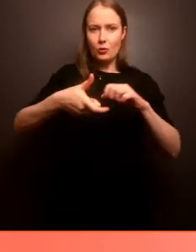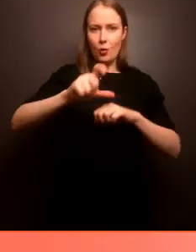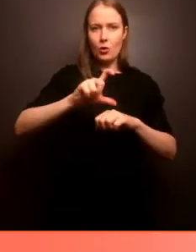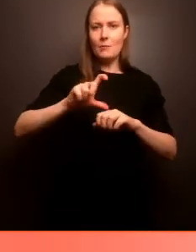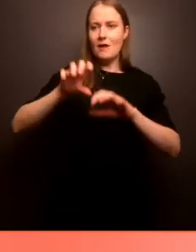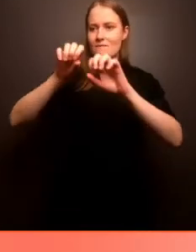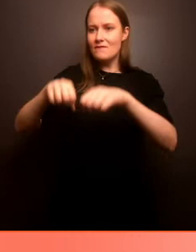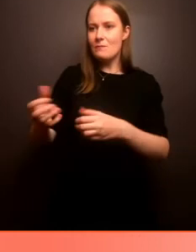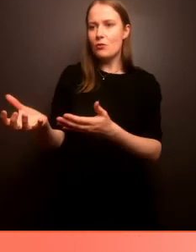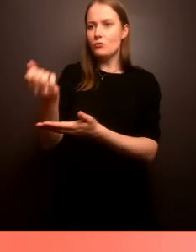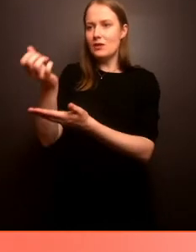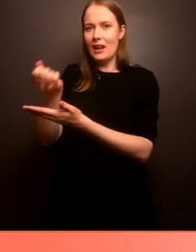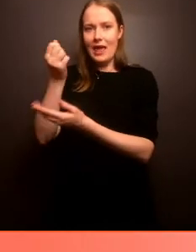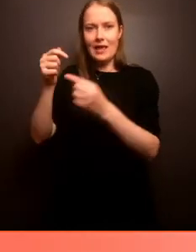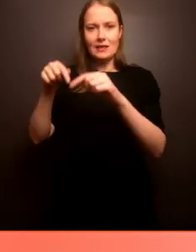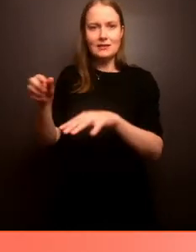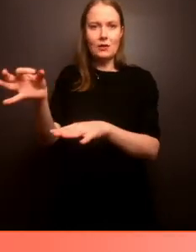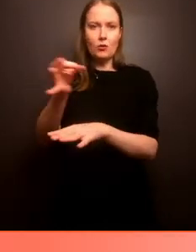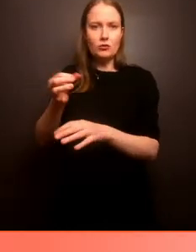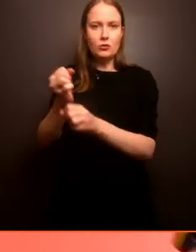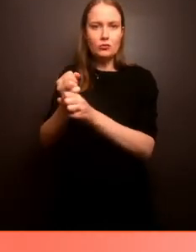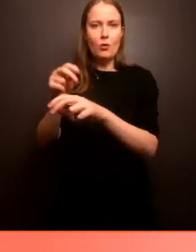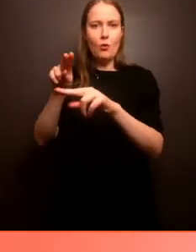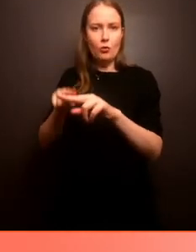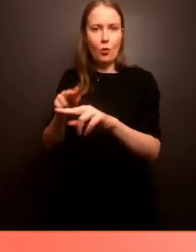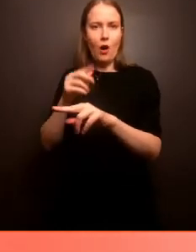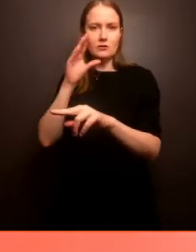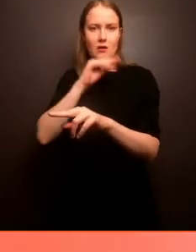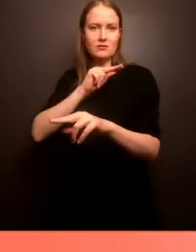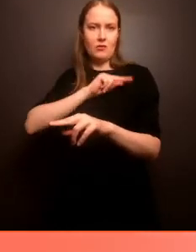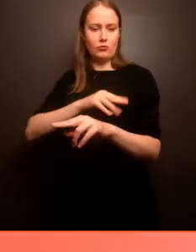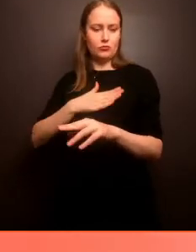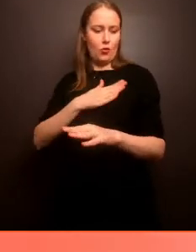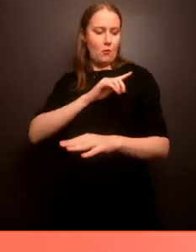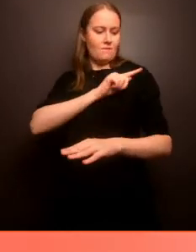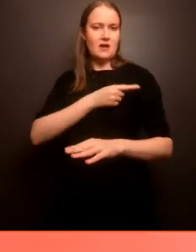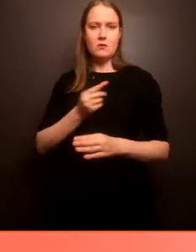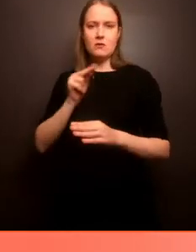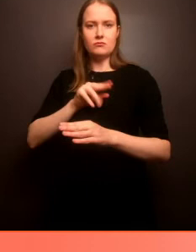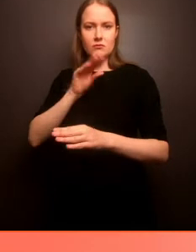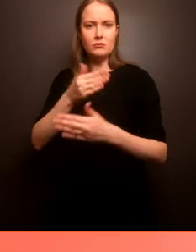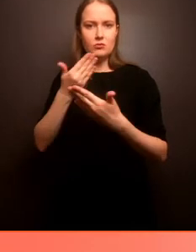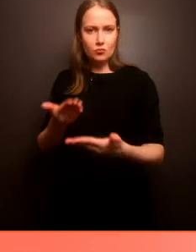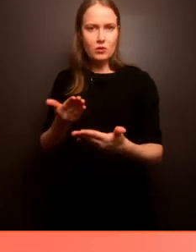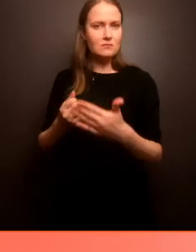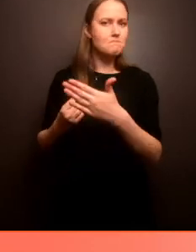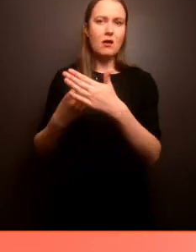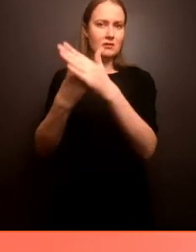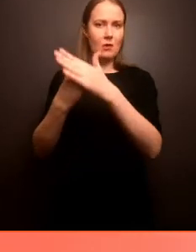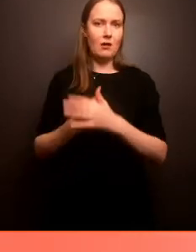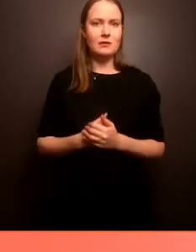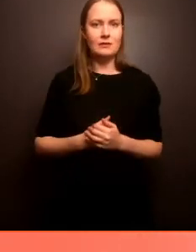leida organisatsiooni sees, võib-olla ka hoopis laiemalt. Ja loomulikult hübriidmeeskondade